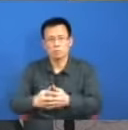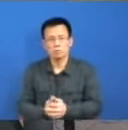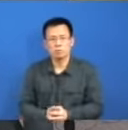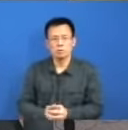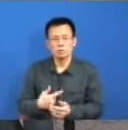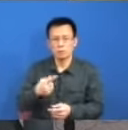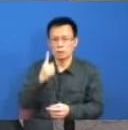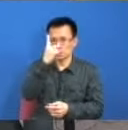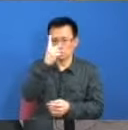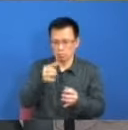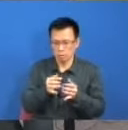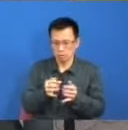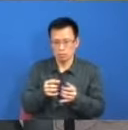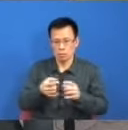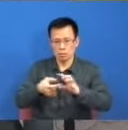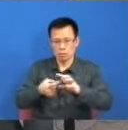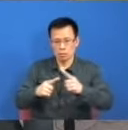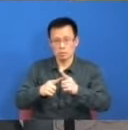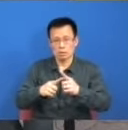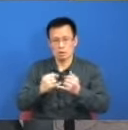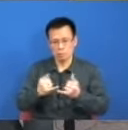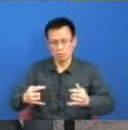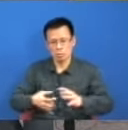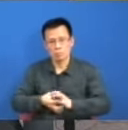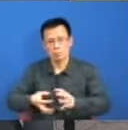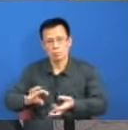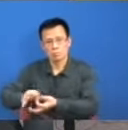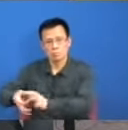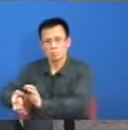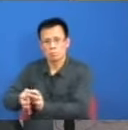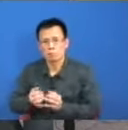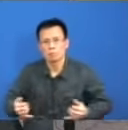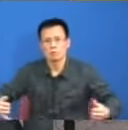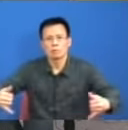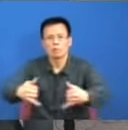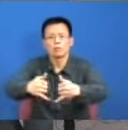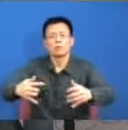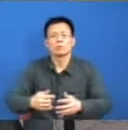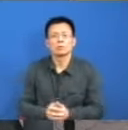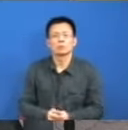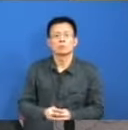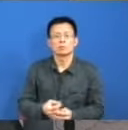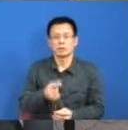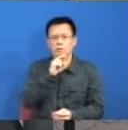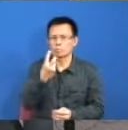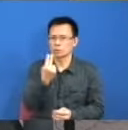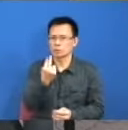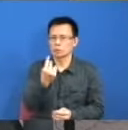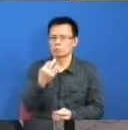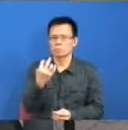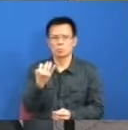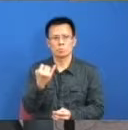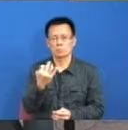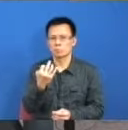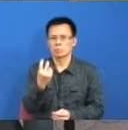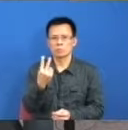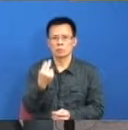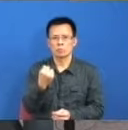我哋一重人連啫，我哋唔係多人，咁中間都係見到20多個攤，即係廿